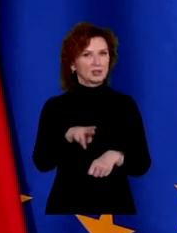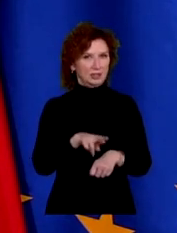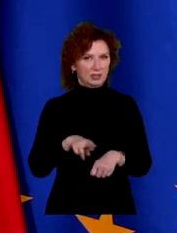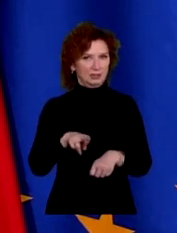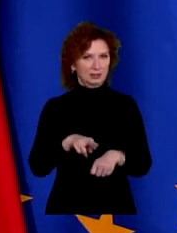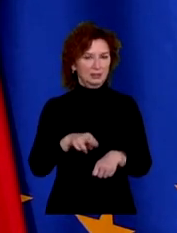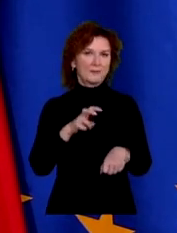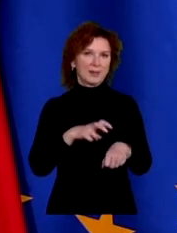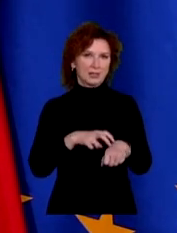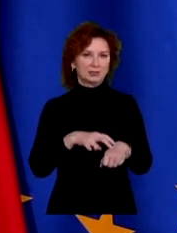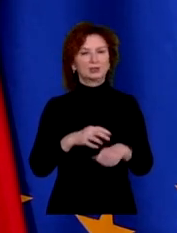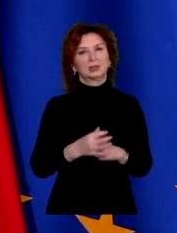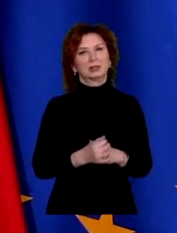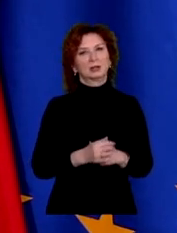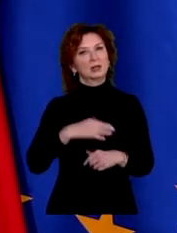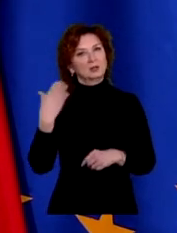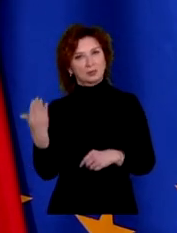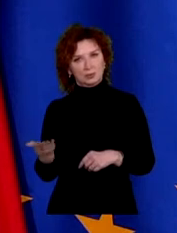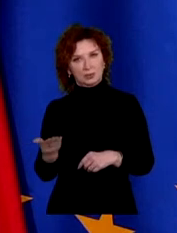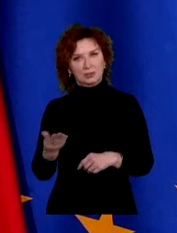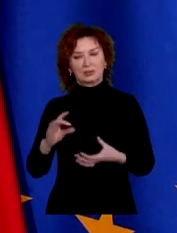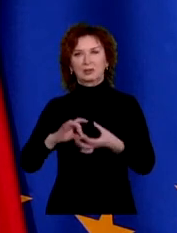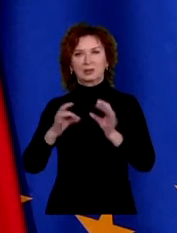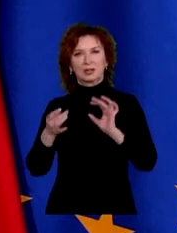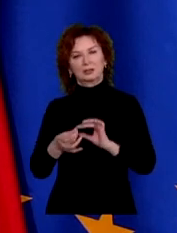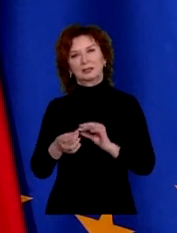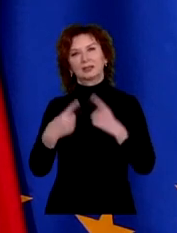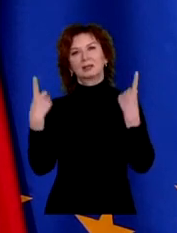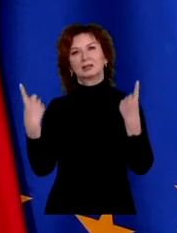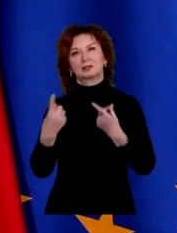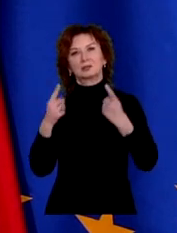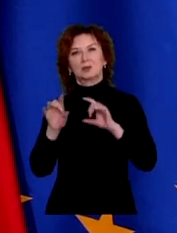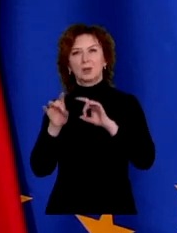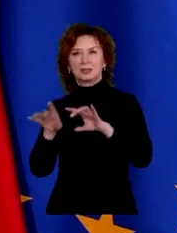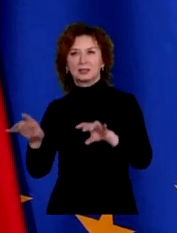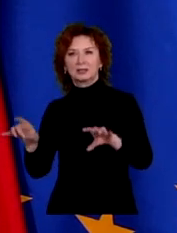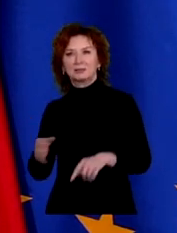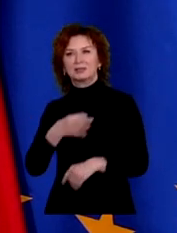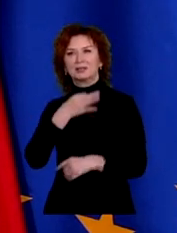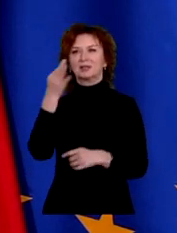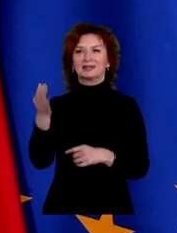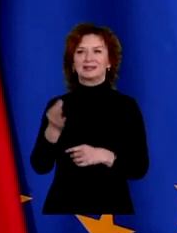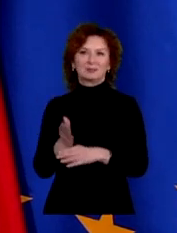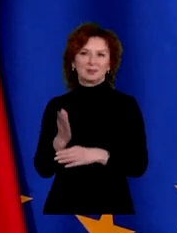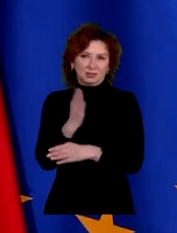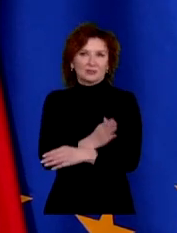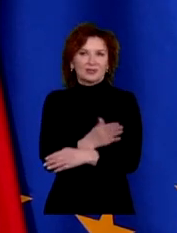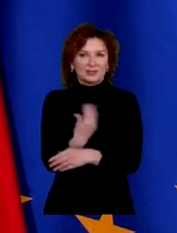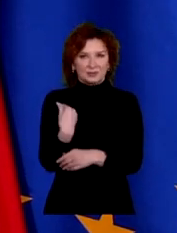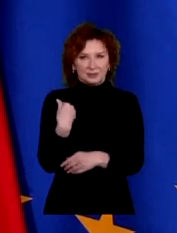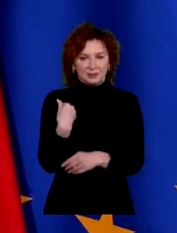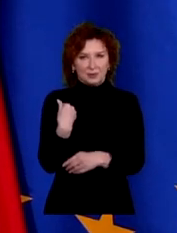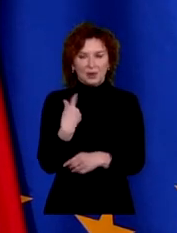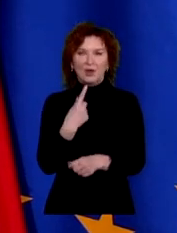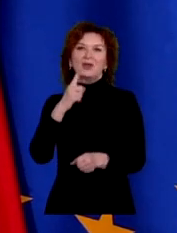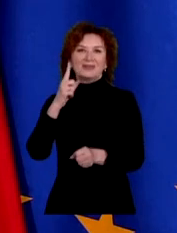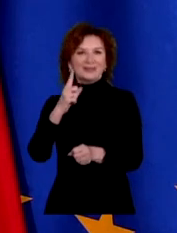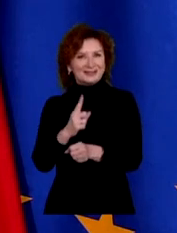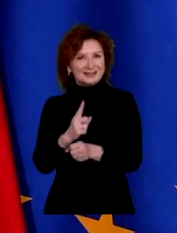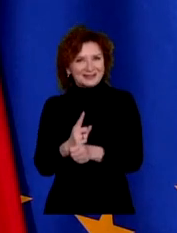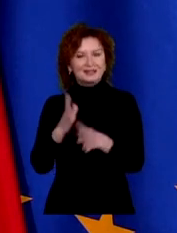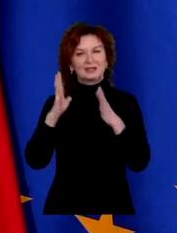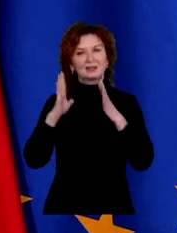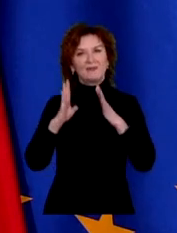drugiej strony również, gdy sytuacja epidemiczna jest lepsza niż to było wcześniej, podejmujemy decyzję